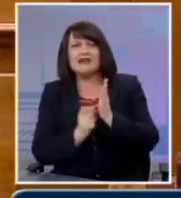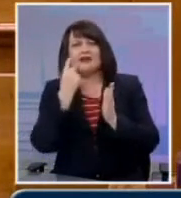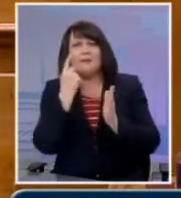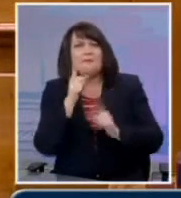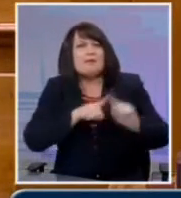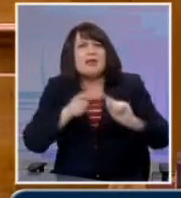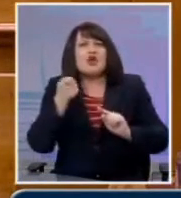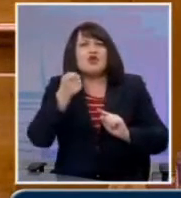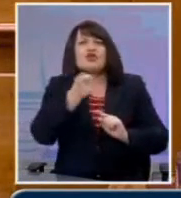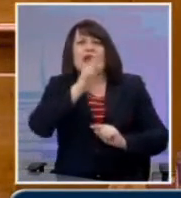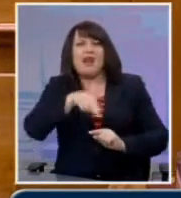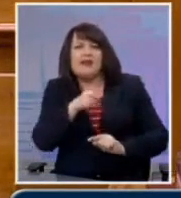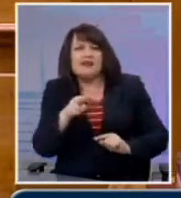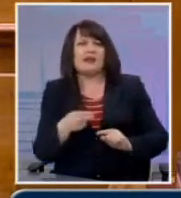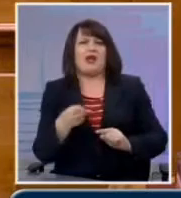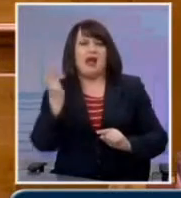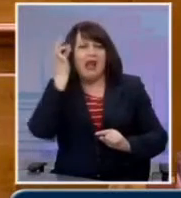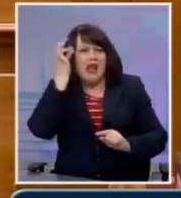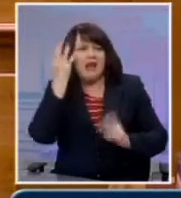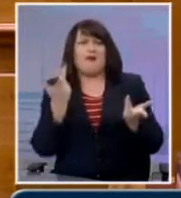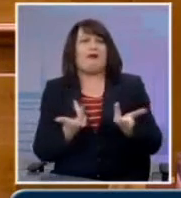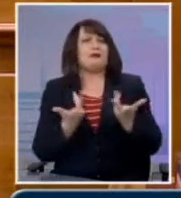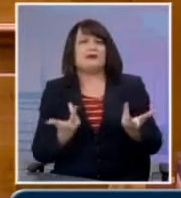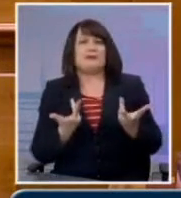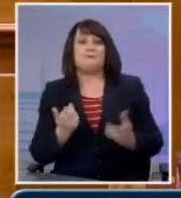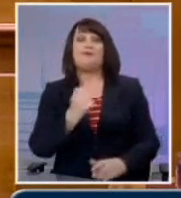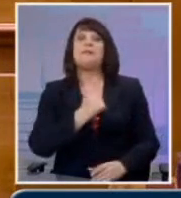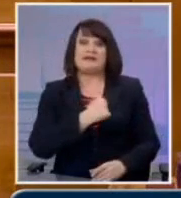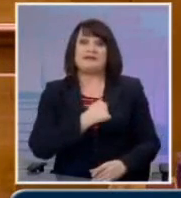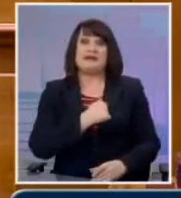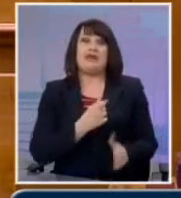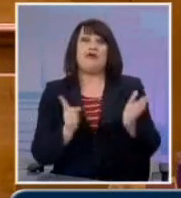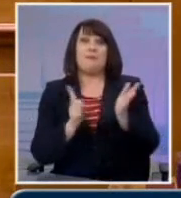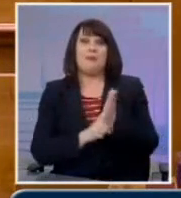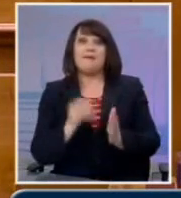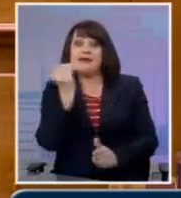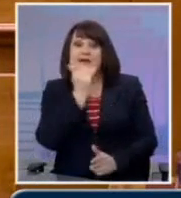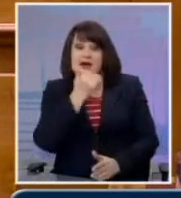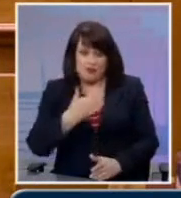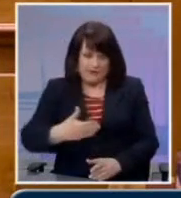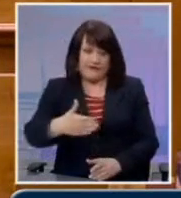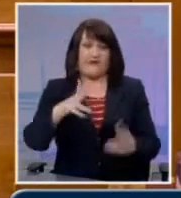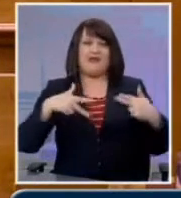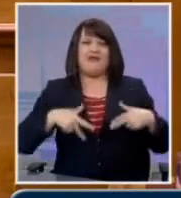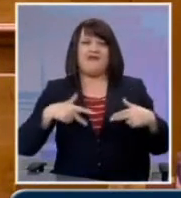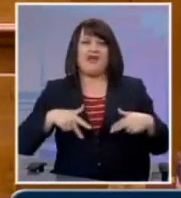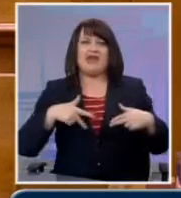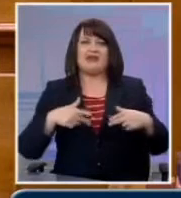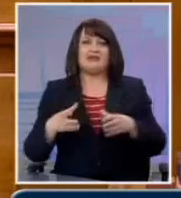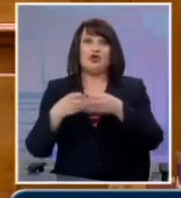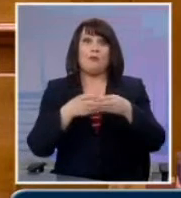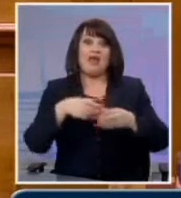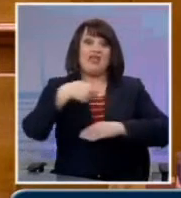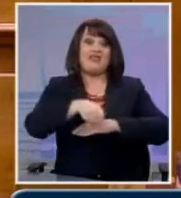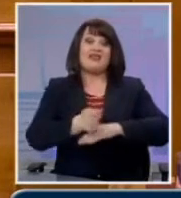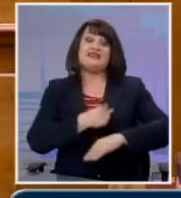τις λίστες της Ελβετίας. Και βεβαίως πιστεύω ακράδαντο ότι θα πρέπει πολύ σύντομα αυτή η κυβέρνηση να στείλει μια ομάδα δικαστών και